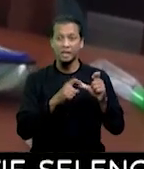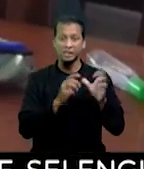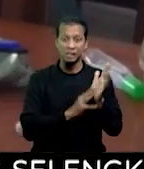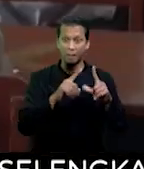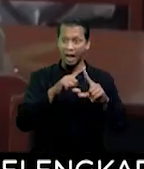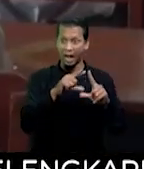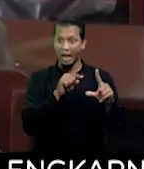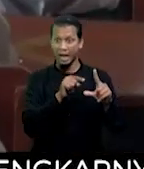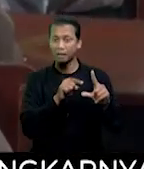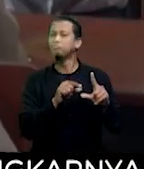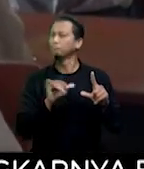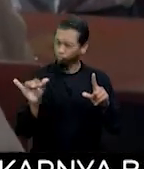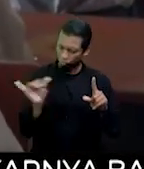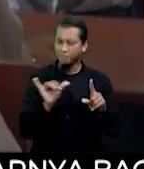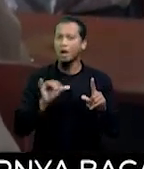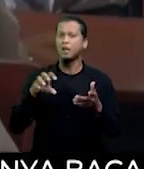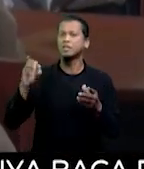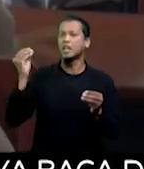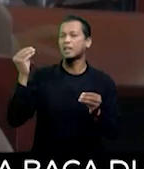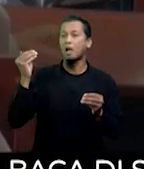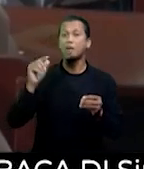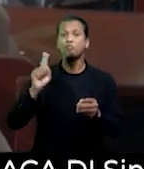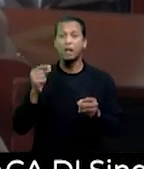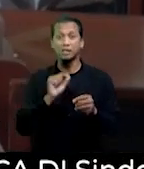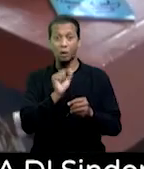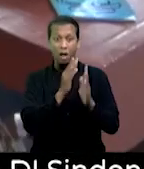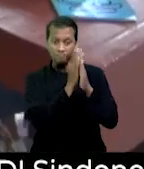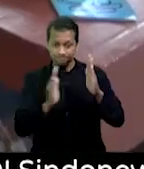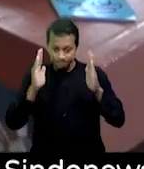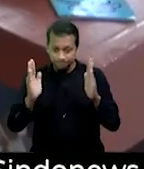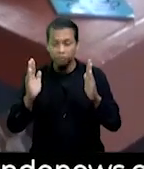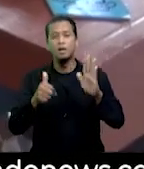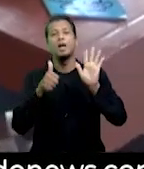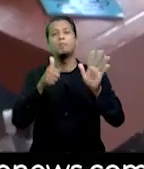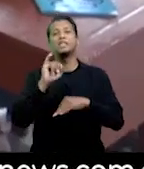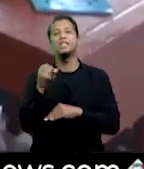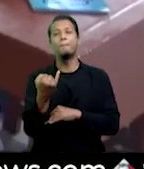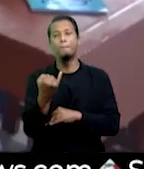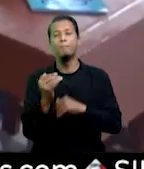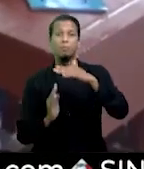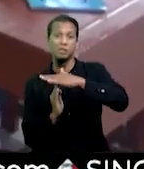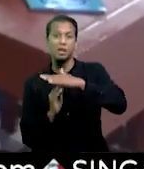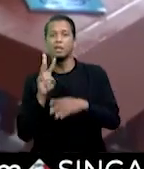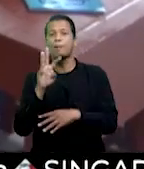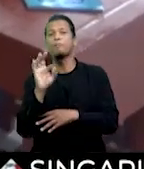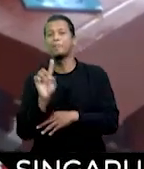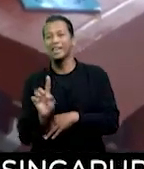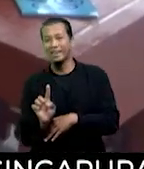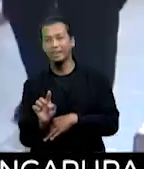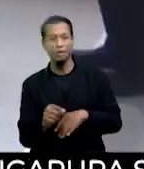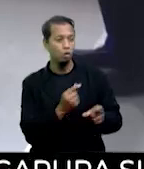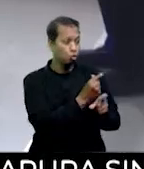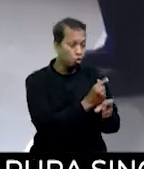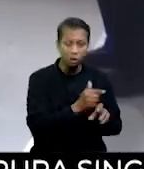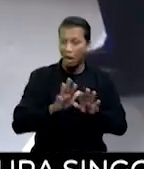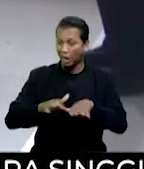belajar dengan waktu istirahat selama 30 menit. Seluruh siswa dan guru diwajibkan menggunakan masker dan membuka seluruh